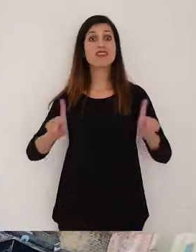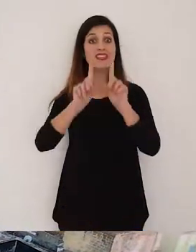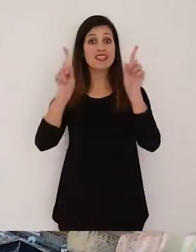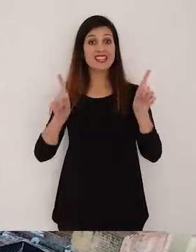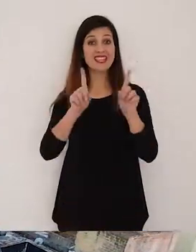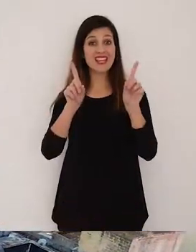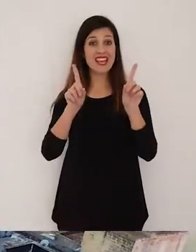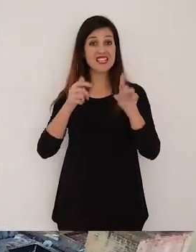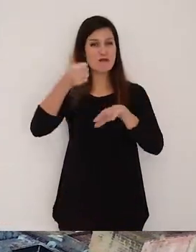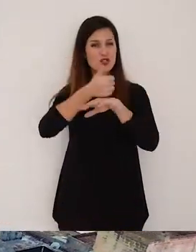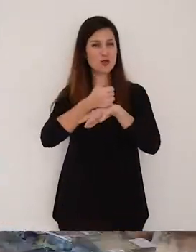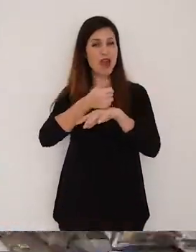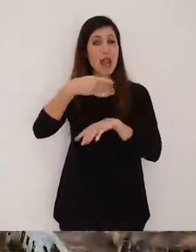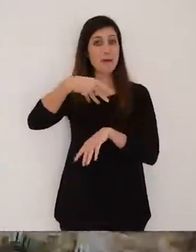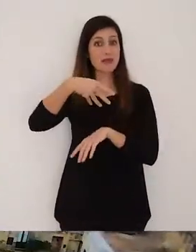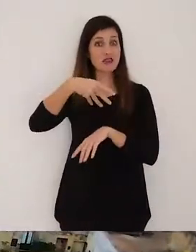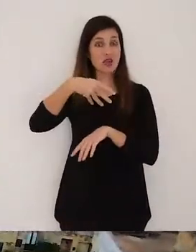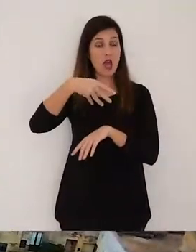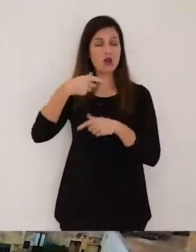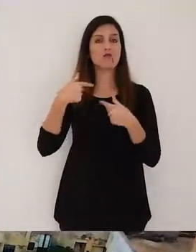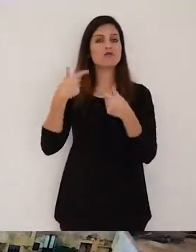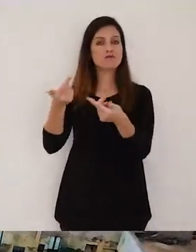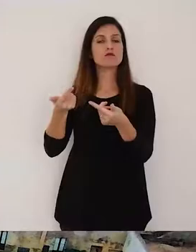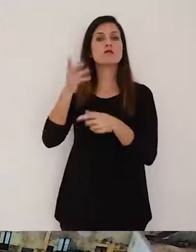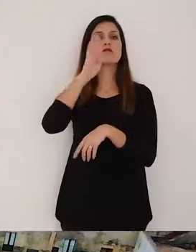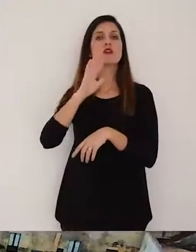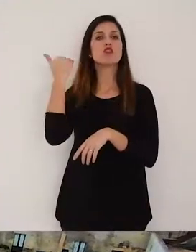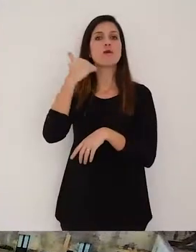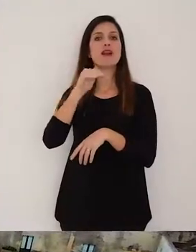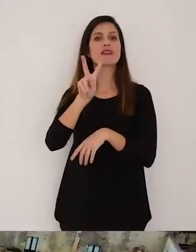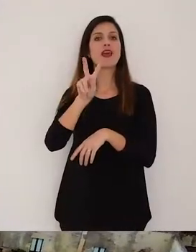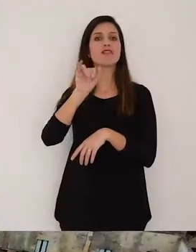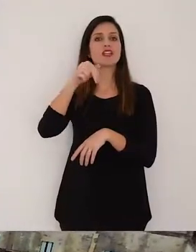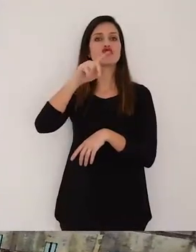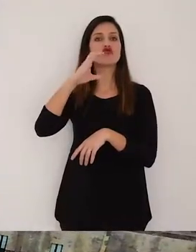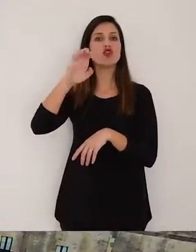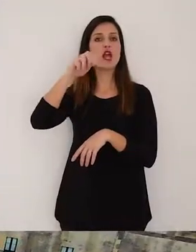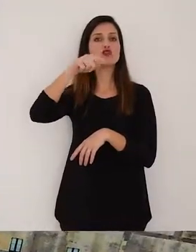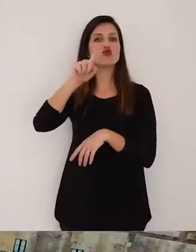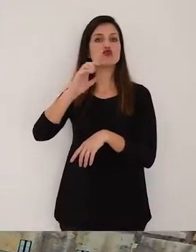La chiesa parrocchiale di Miggiano è dedicata al santo martire Vincenzo, patrono della città.